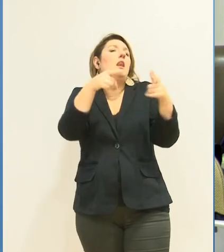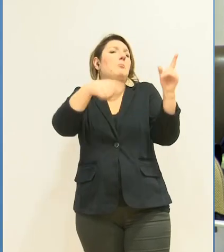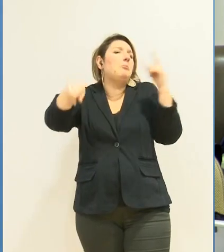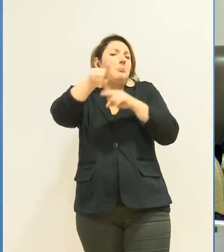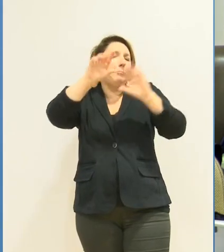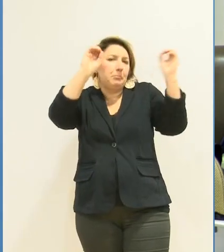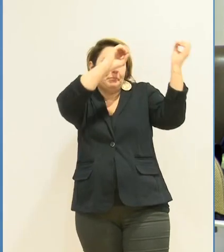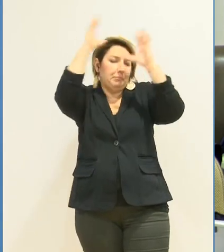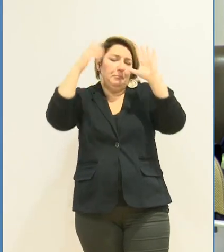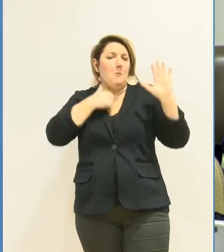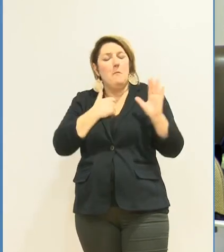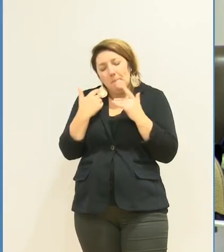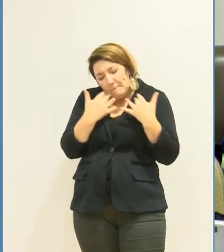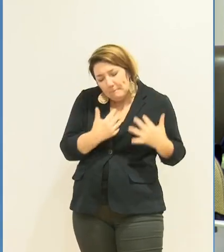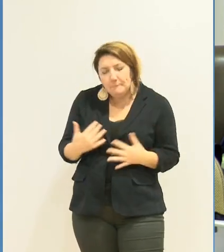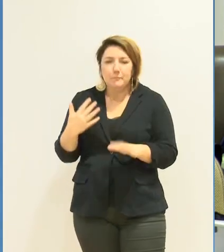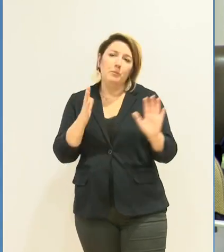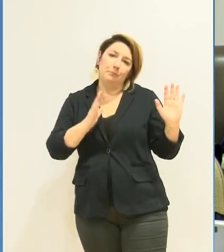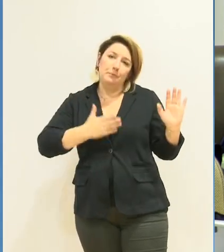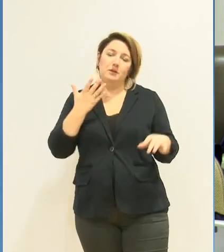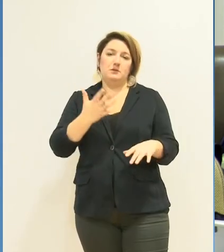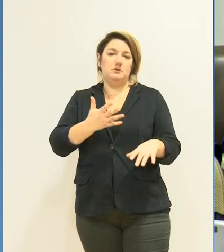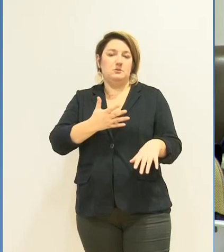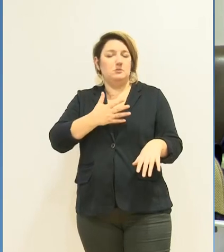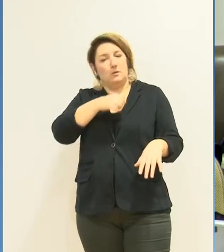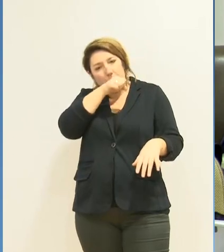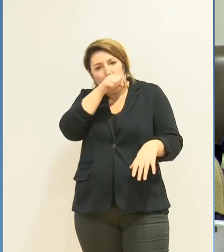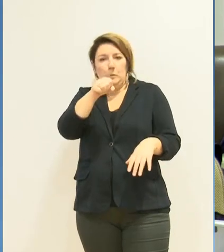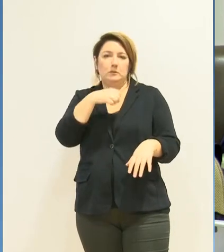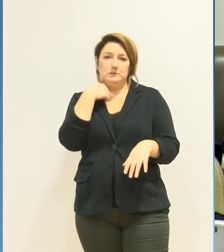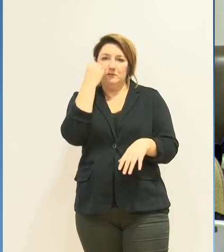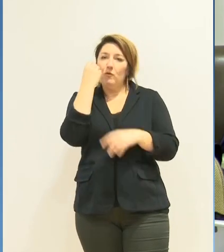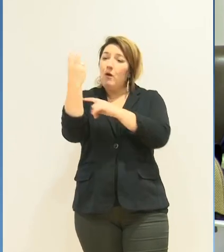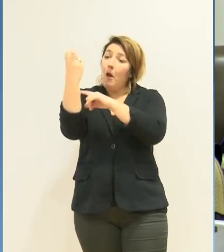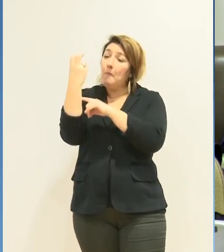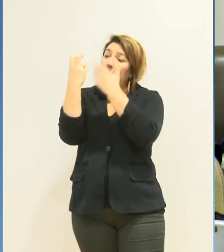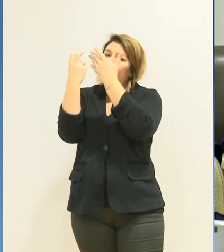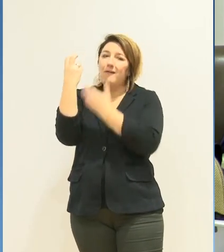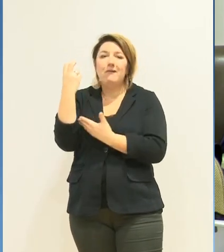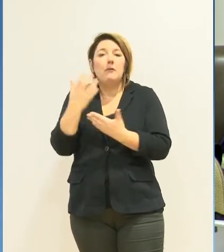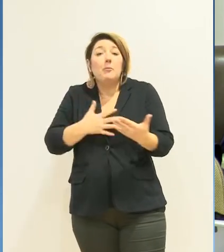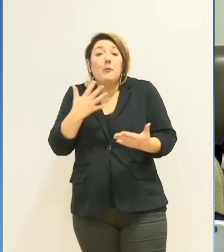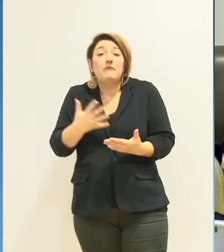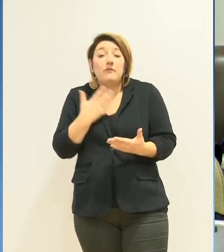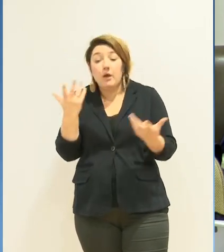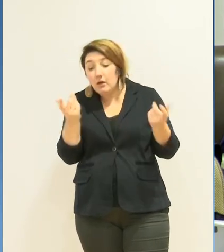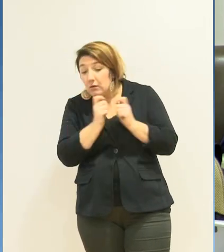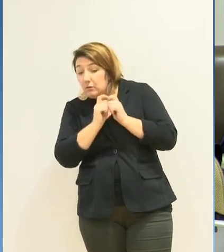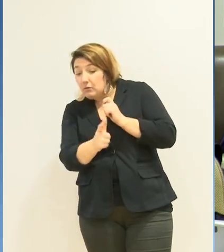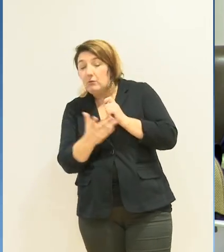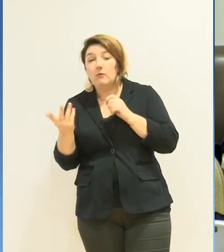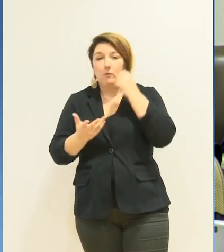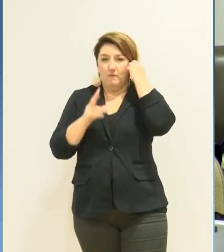mais j'aime bien quand même voir à quoi sert notre emprunt aujourd'hui le bio obligé de dire que notre